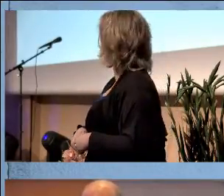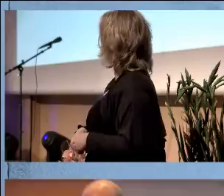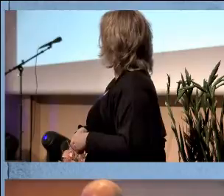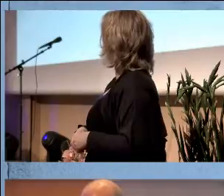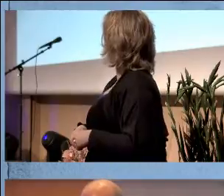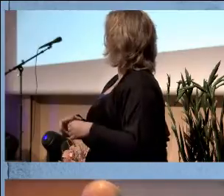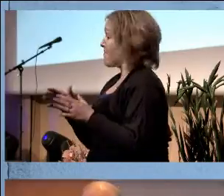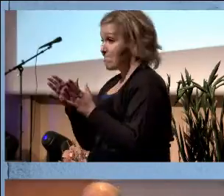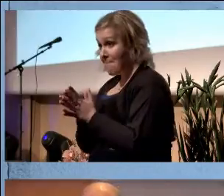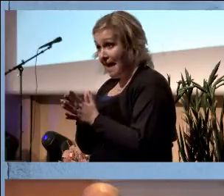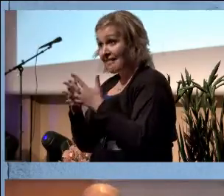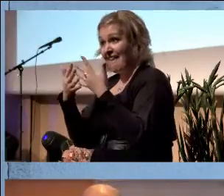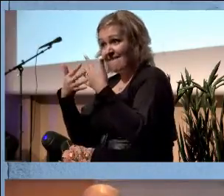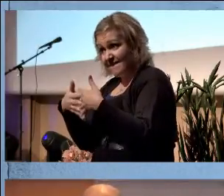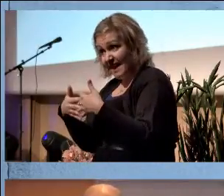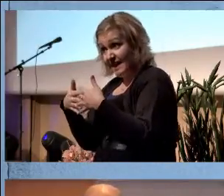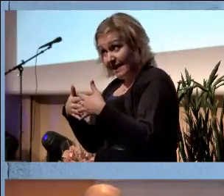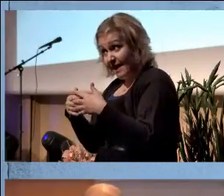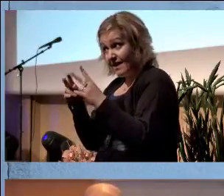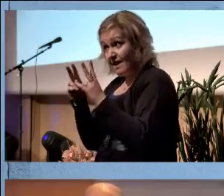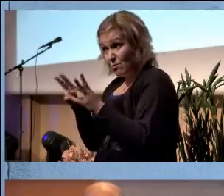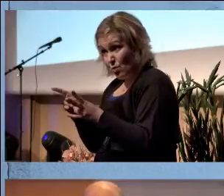Medvirker brukerne?